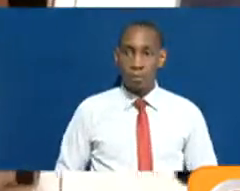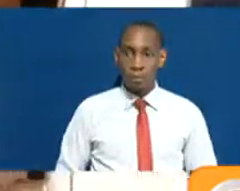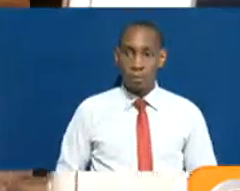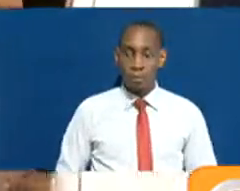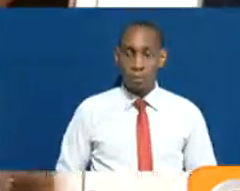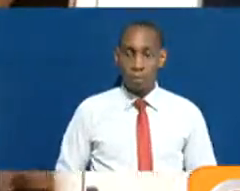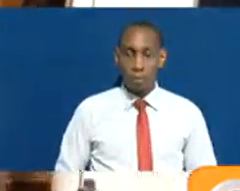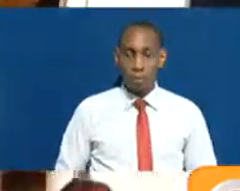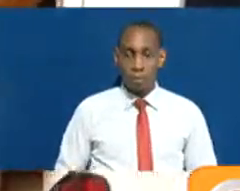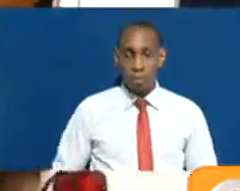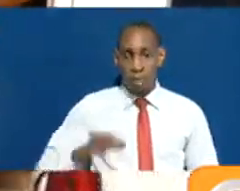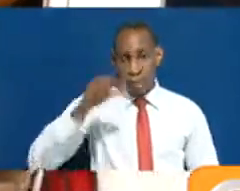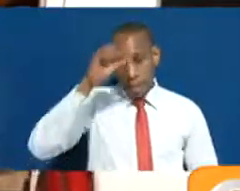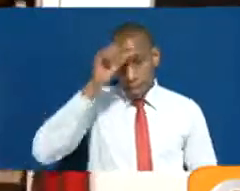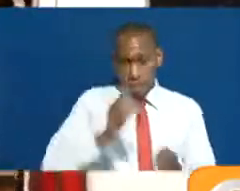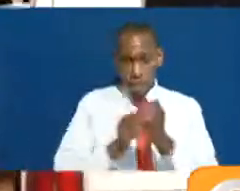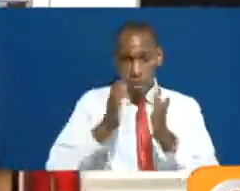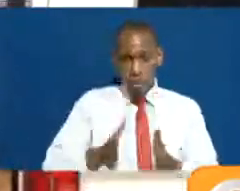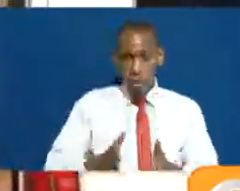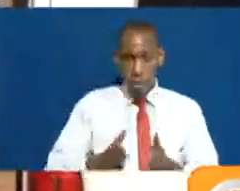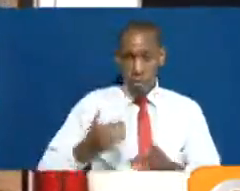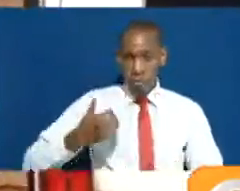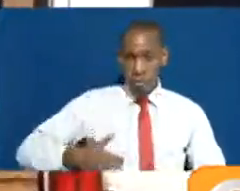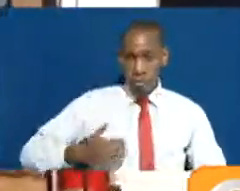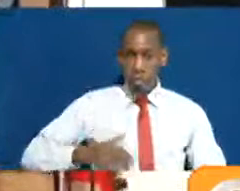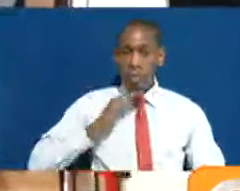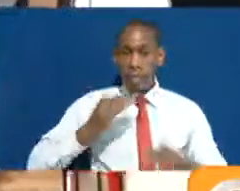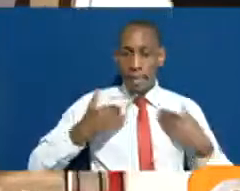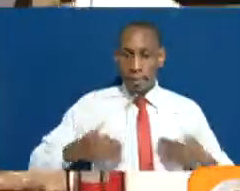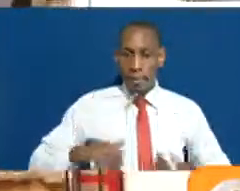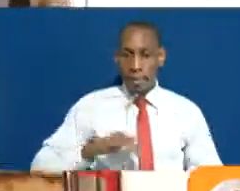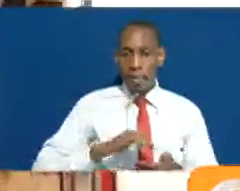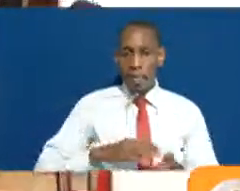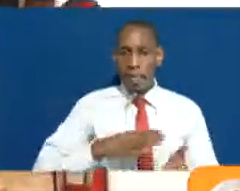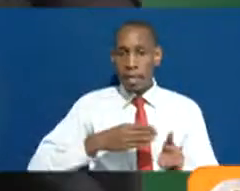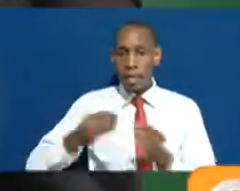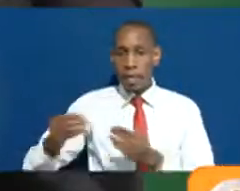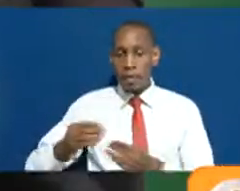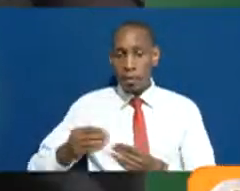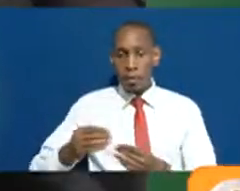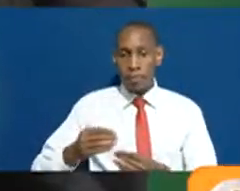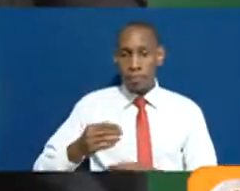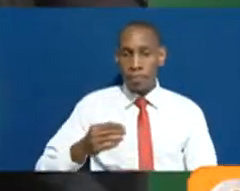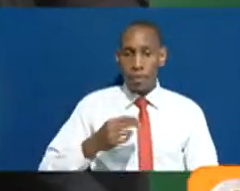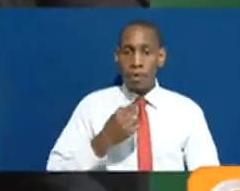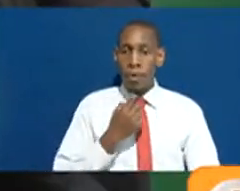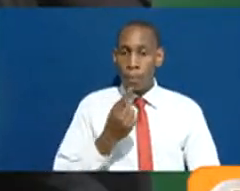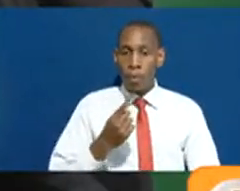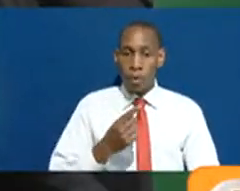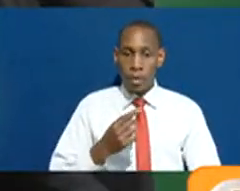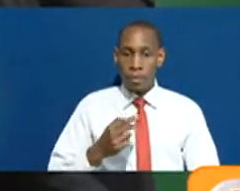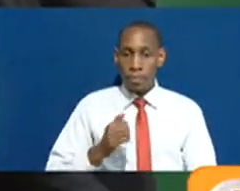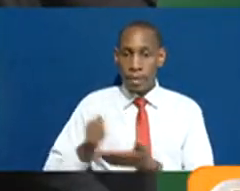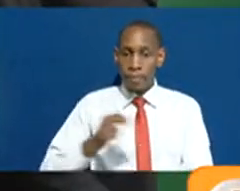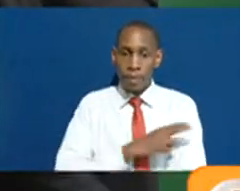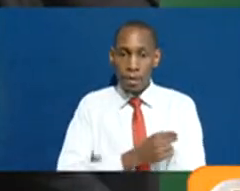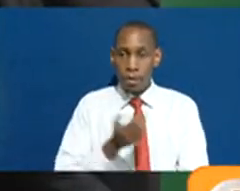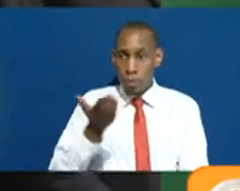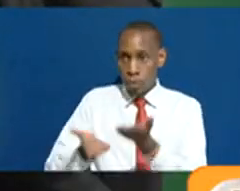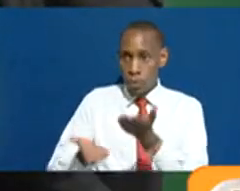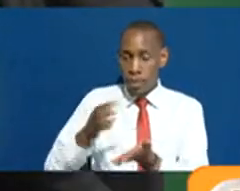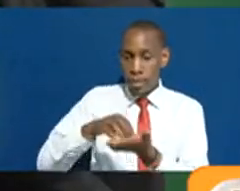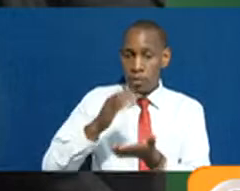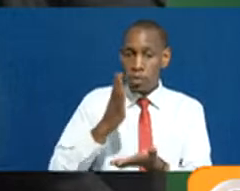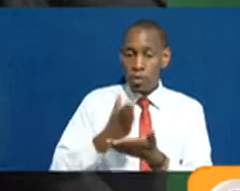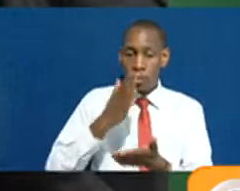Mpasuaji wa maiti wa serikali daktari Johansen Oduor alikuwa katika hospitali ya rufaa ya Moi katika zoezi la kutathmini sababu halisi ya kifo